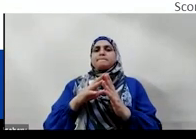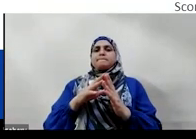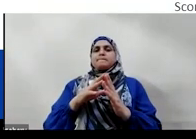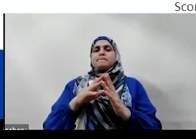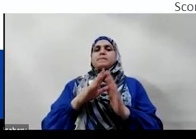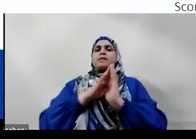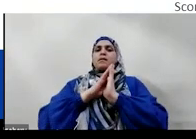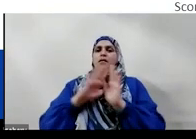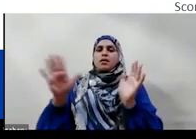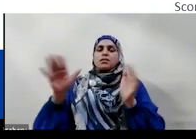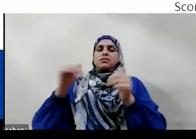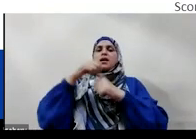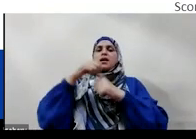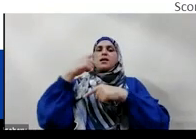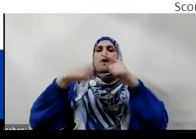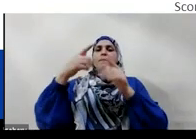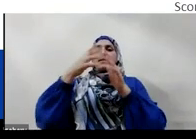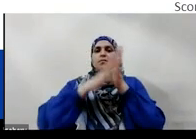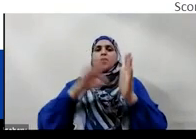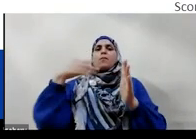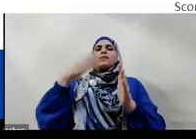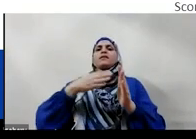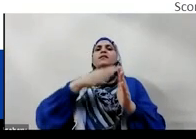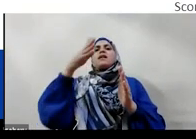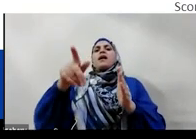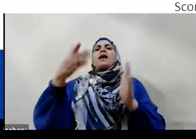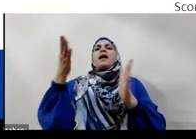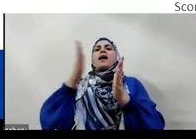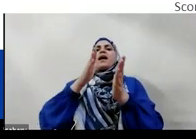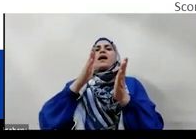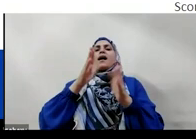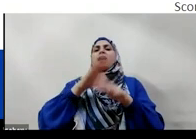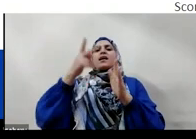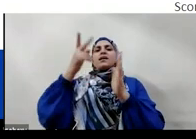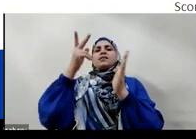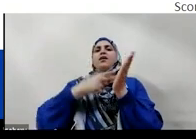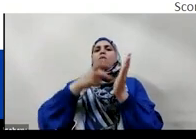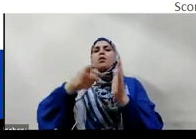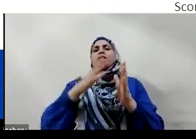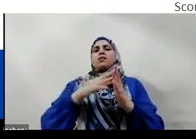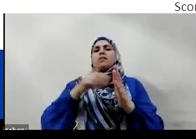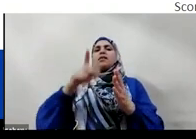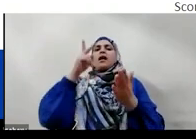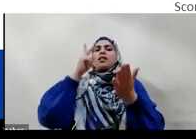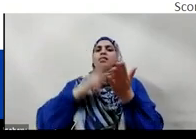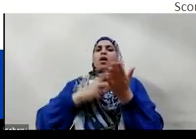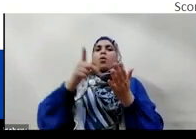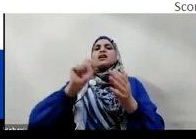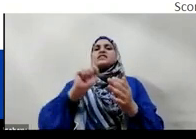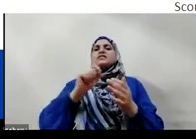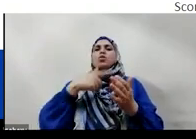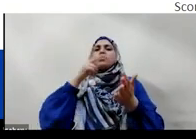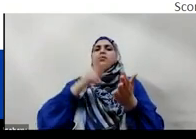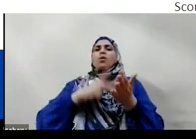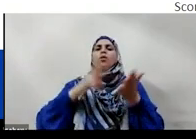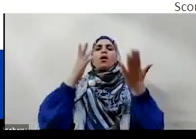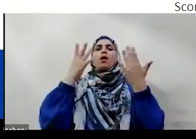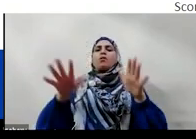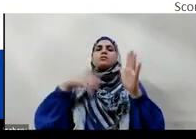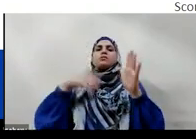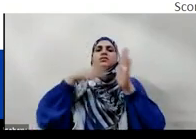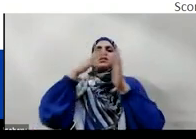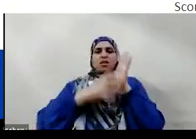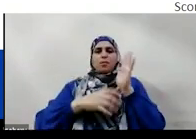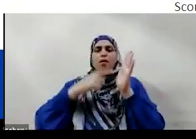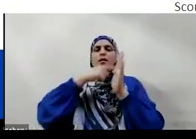بكمل في الابلكيشن بتاعي بينقلني على السيجنتشر بارت، وفي السيجنتشر ده مطلوب مني ان انا بمضي ان انا الابلكيشن